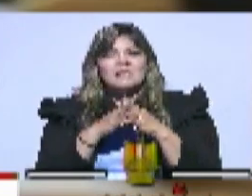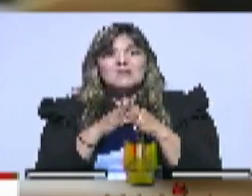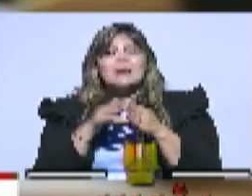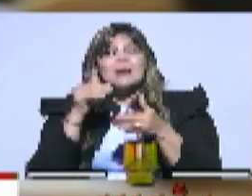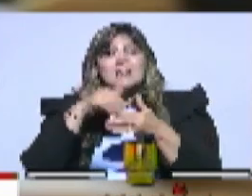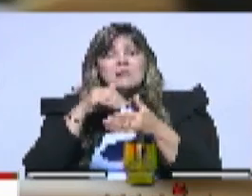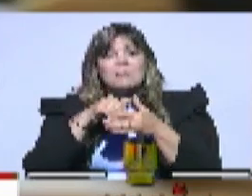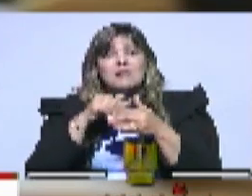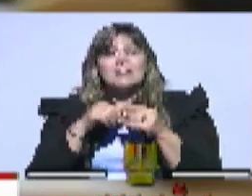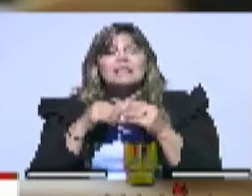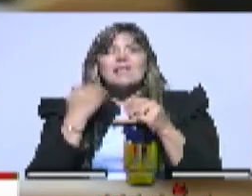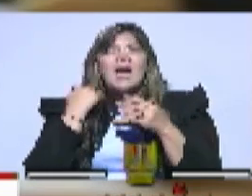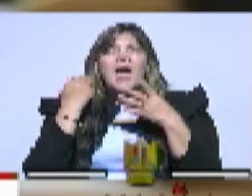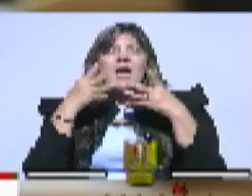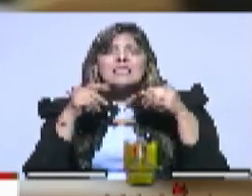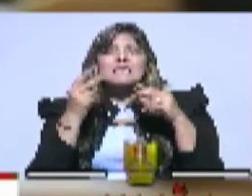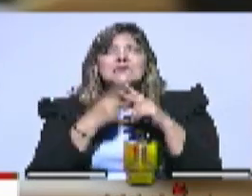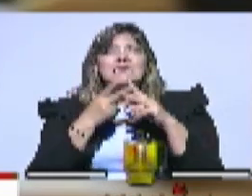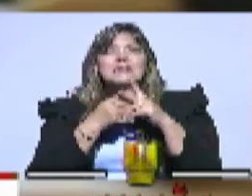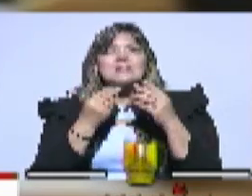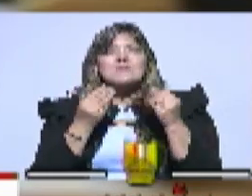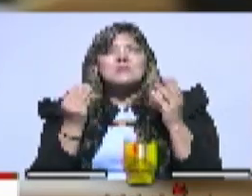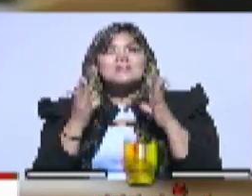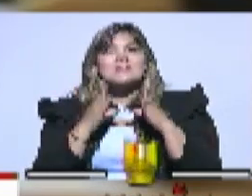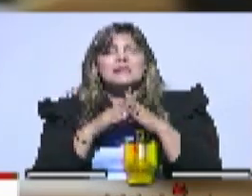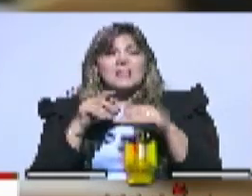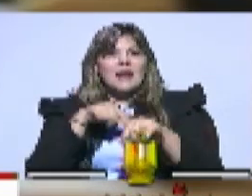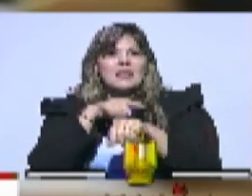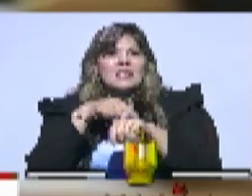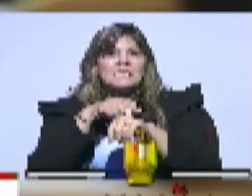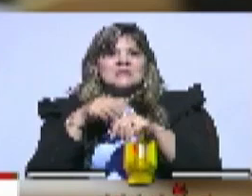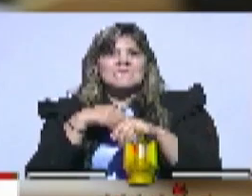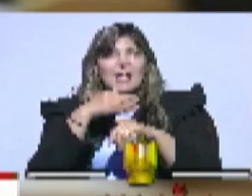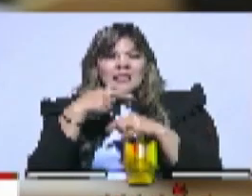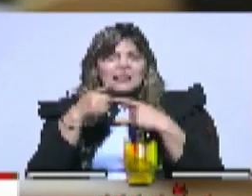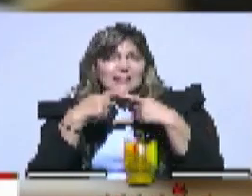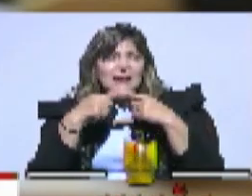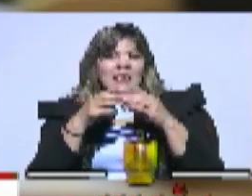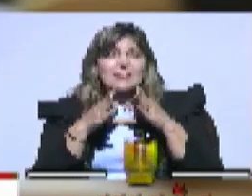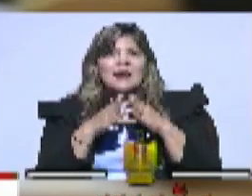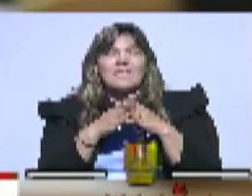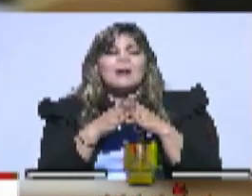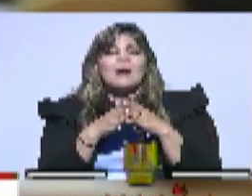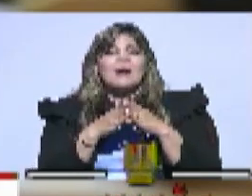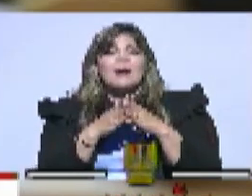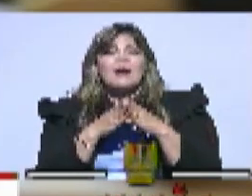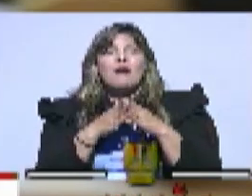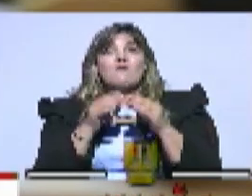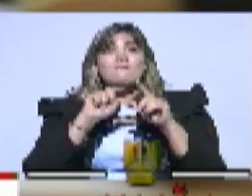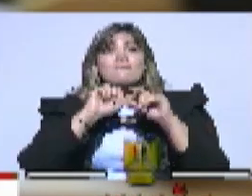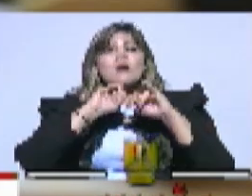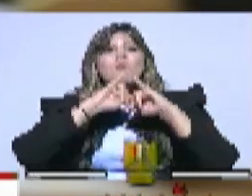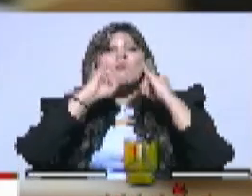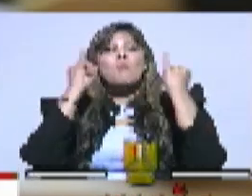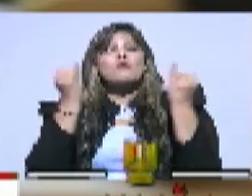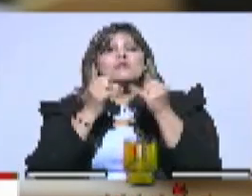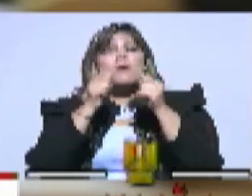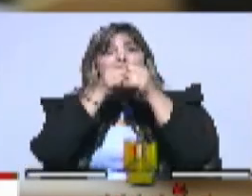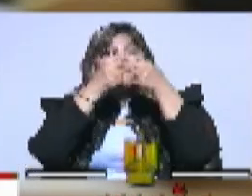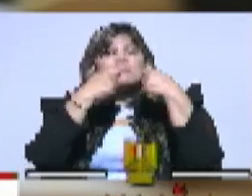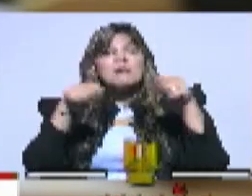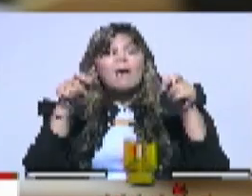مصر اهتمام عدد كبير من المواطنين رسميا خلال ساعات، فمن المقرر إعلان في مؤتمر صحفي للهيئة